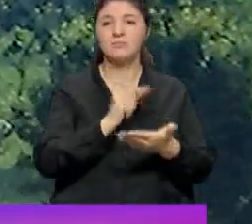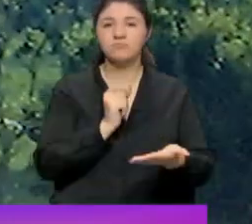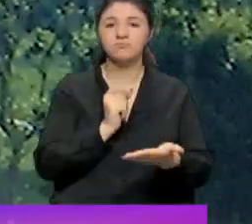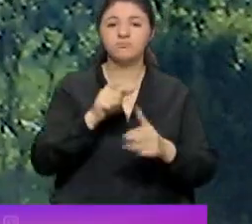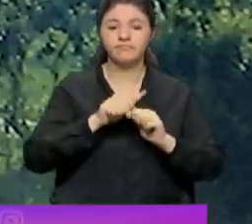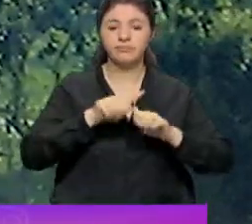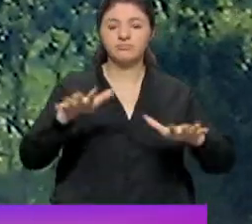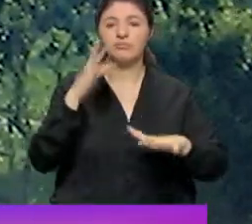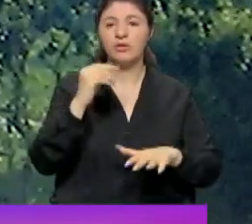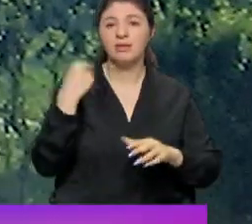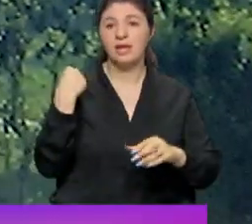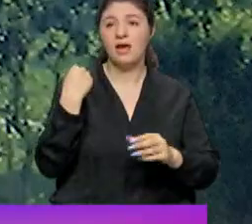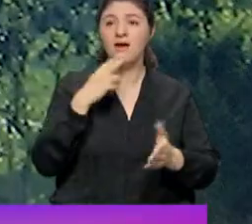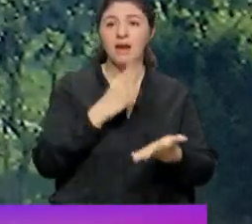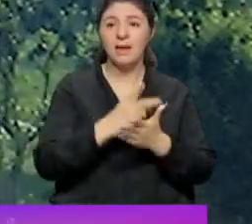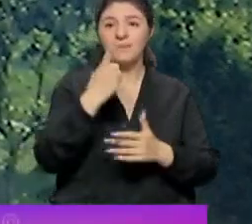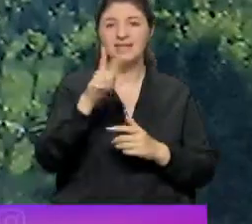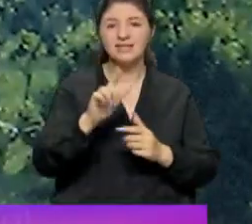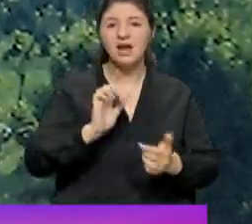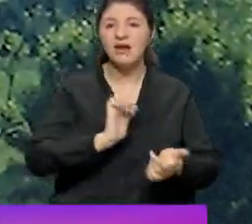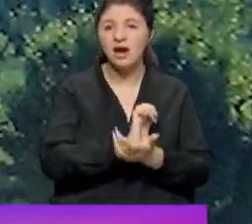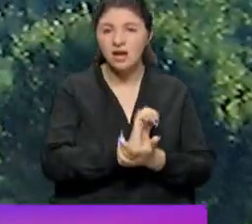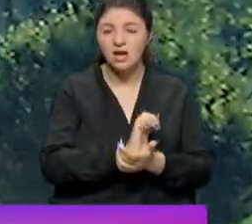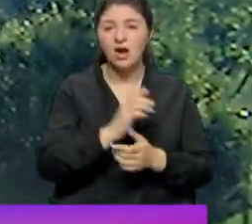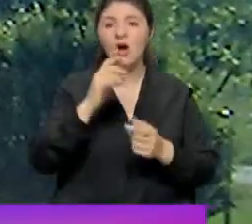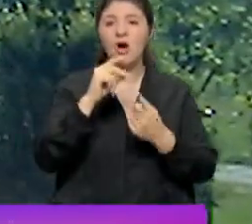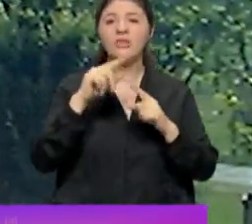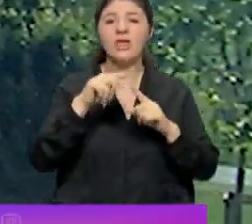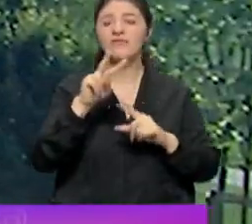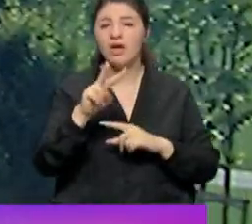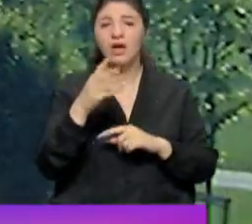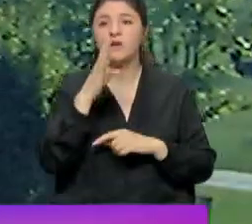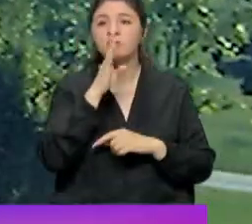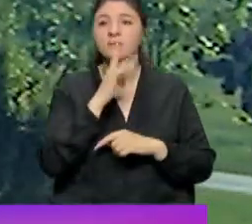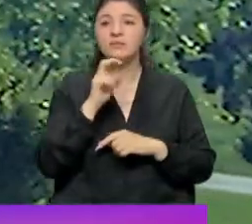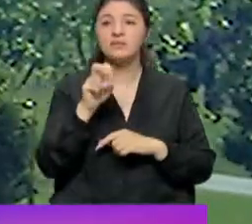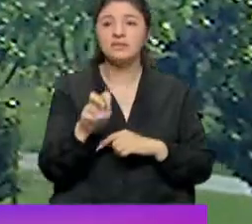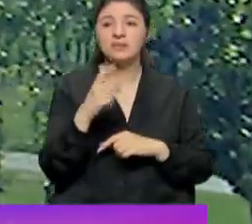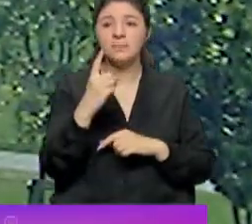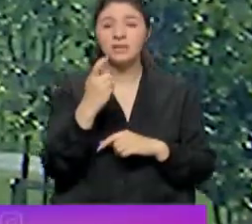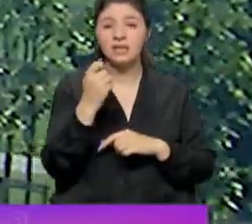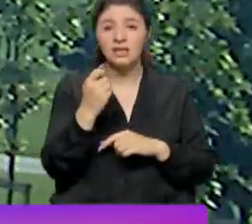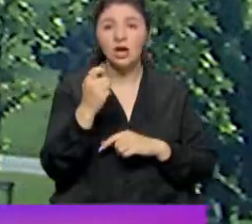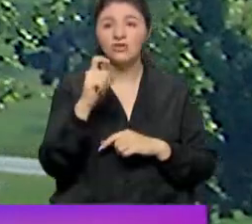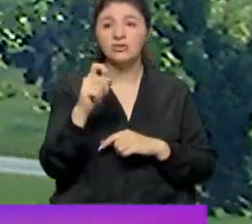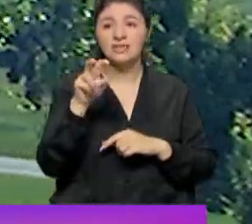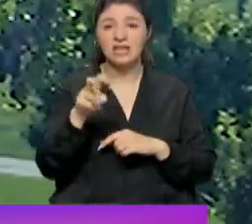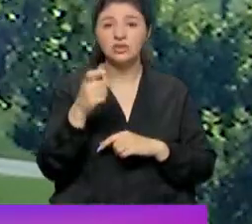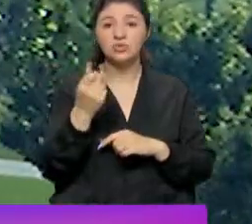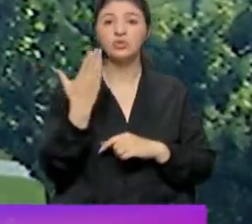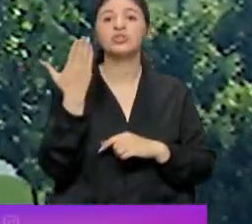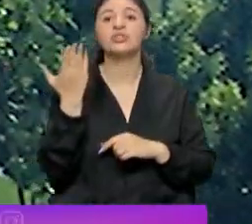tebliğ edilen yeni kararla Bir litre rakı da ÖTV tutarı 481 lira 98 kuruş